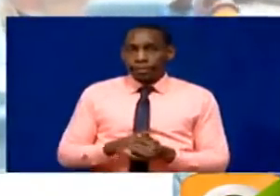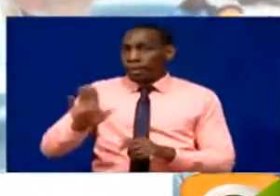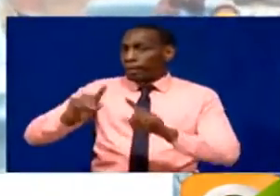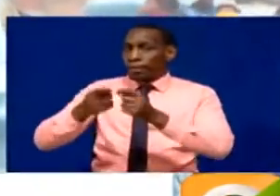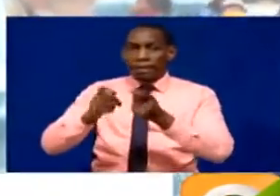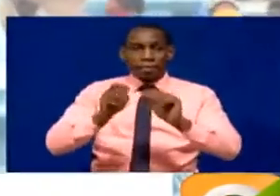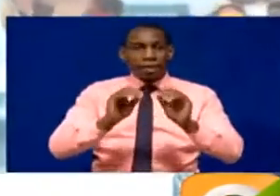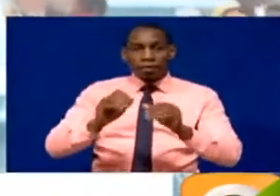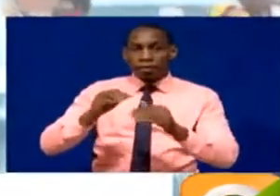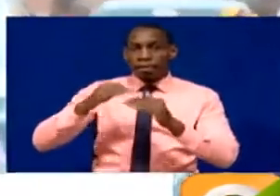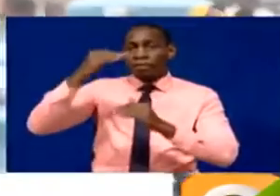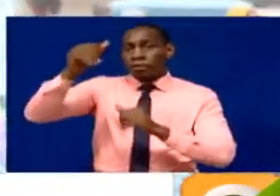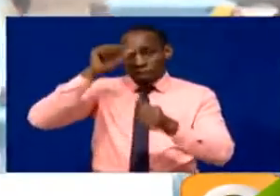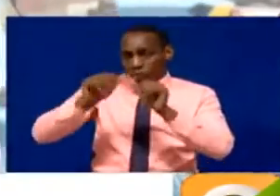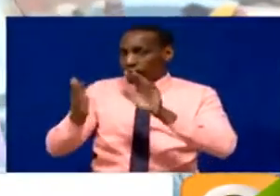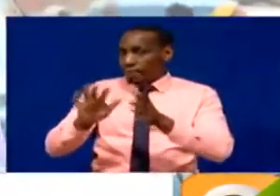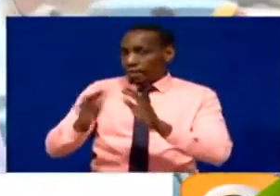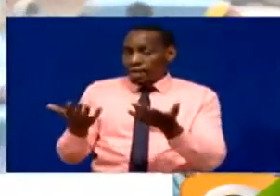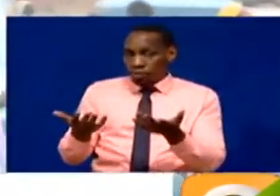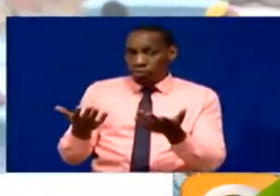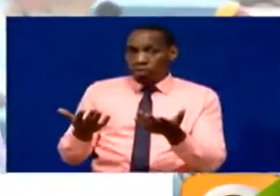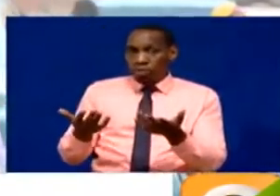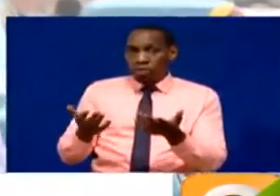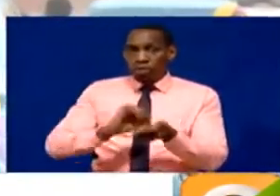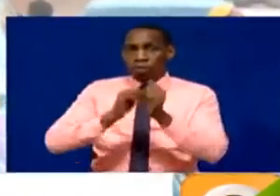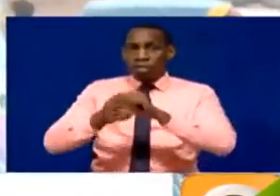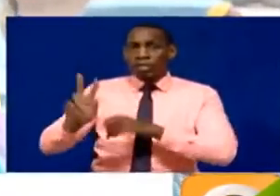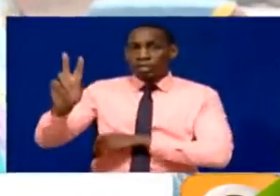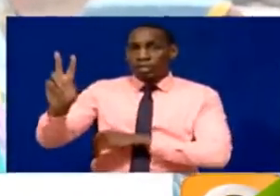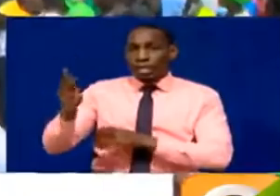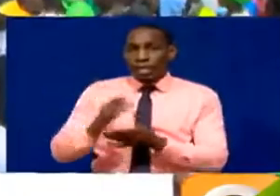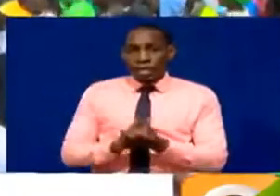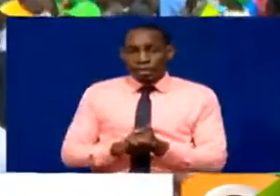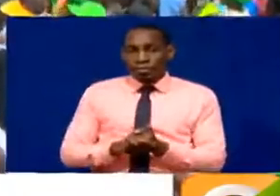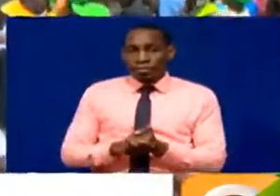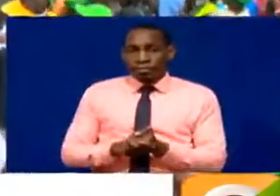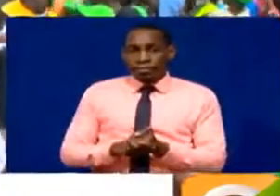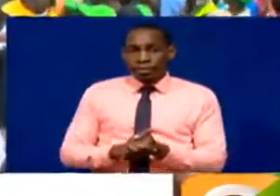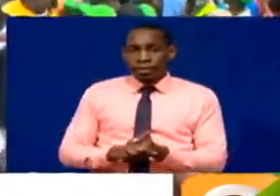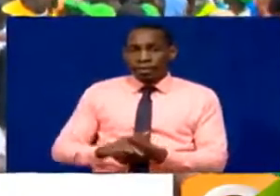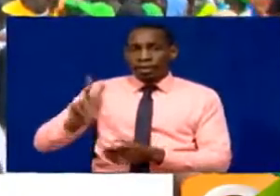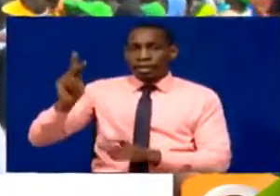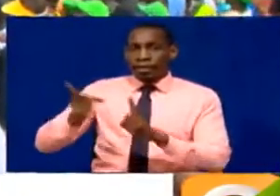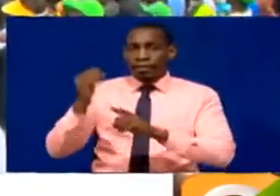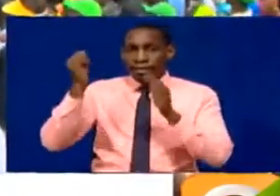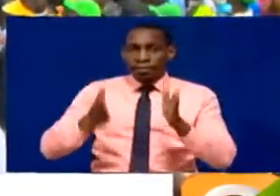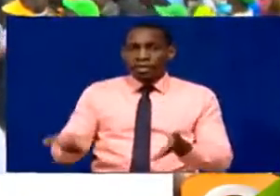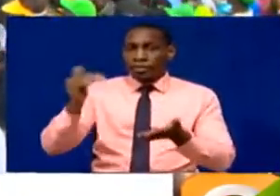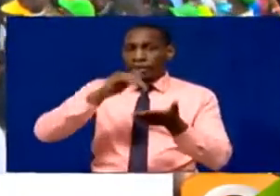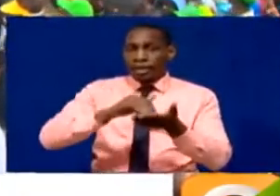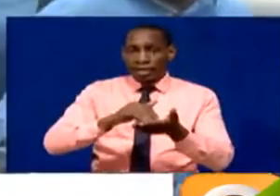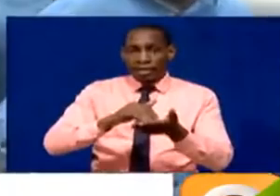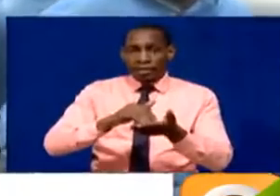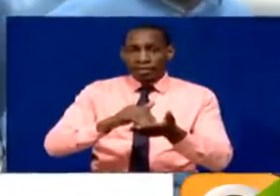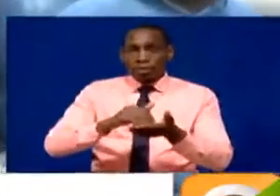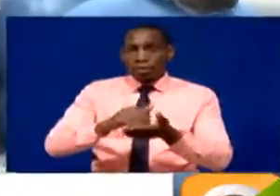Don't spoil your legacy by turning Kenya into an oligarchy. The Kenya Kwanza politicians once again